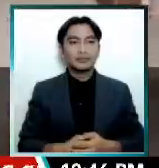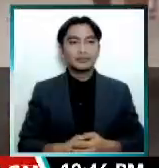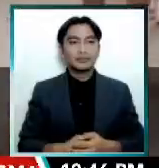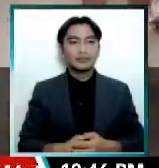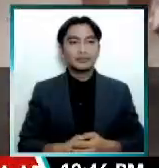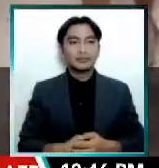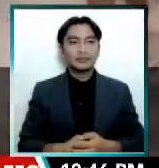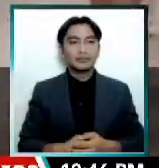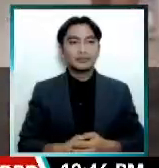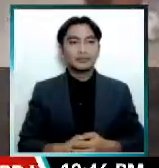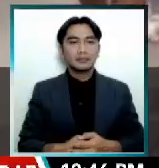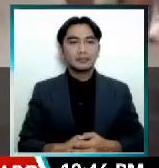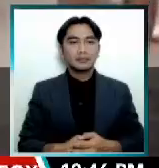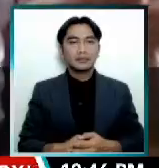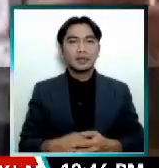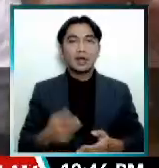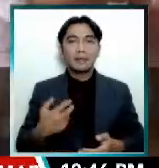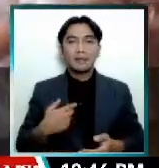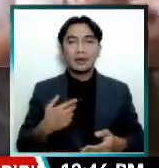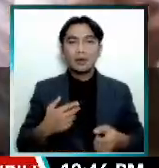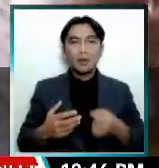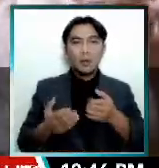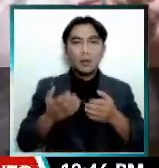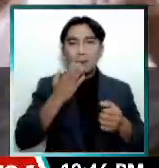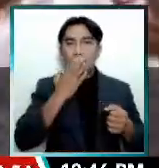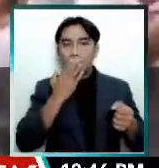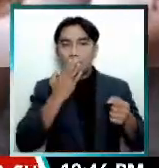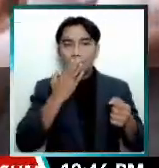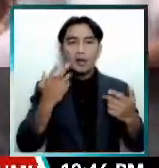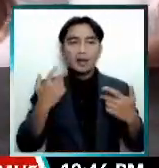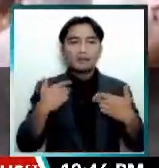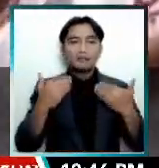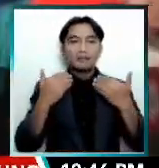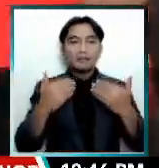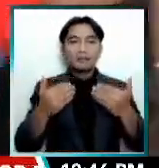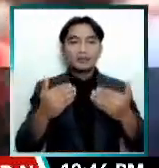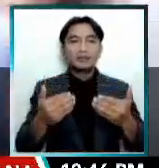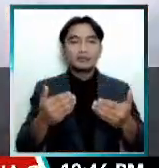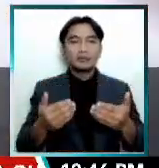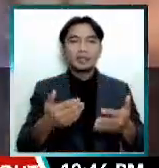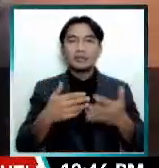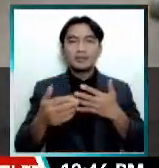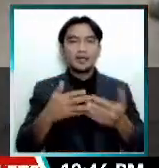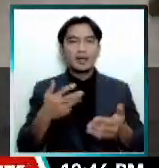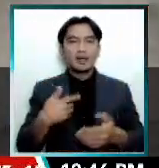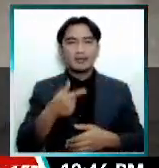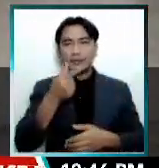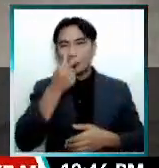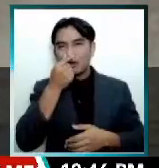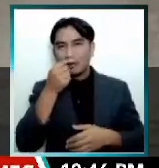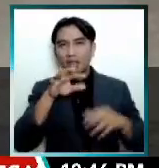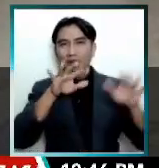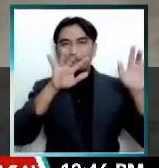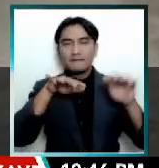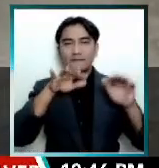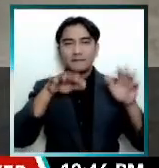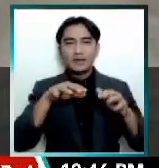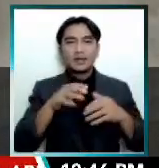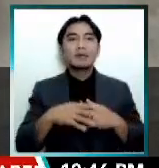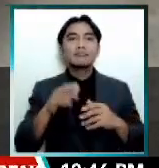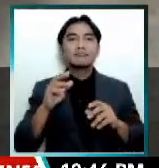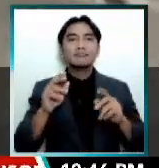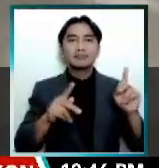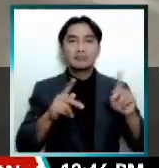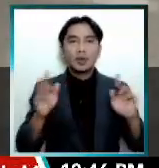Sa Ati-Atiang Festival sa Kalibo, tuloy ang merrymaking kahit pa may panakanakang pag-ulan. Marami ang nakisadsad o